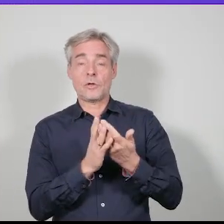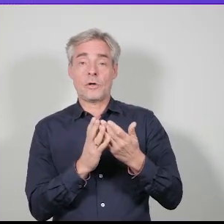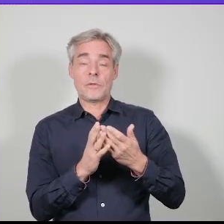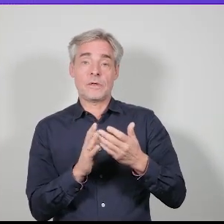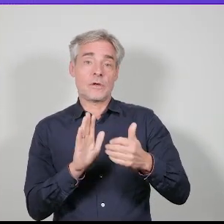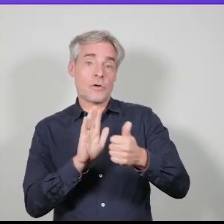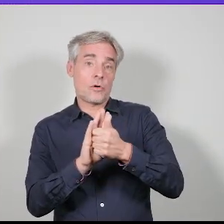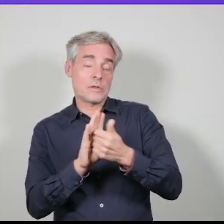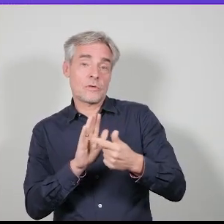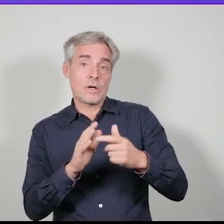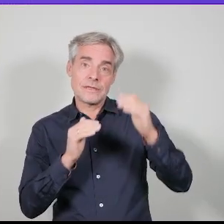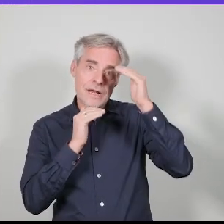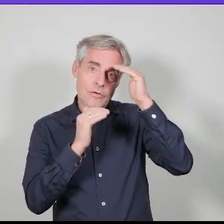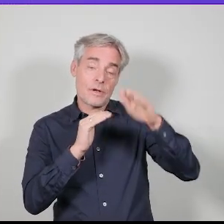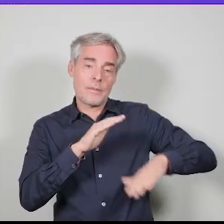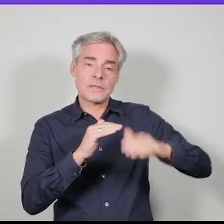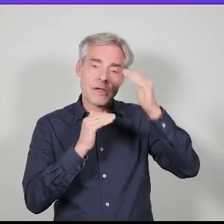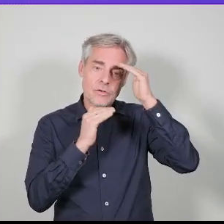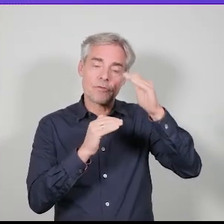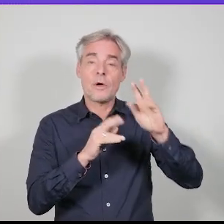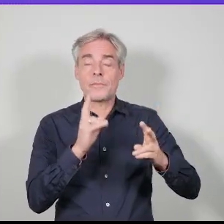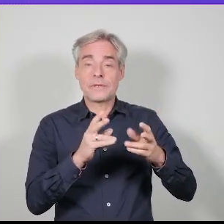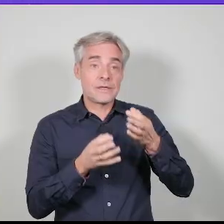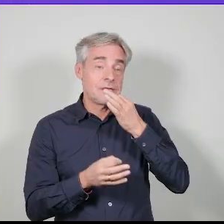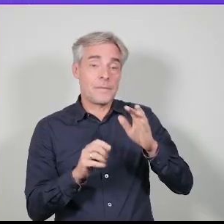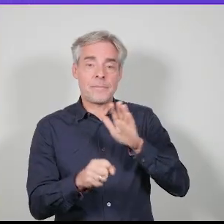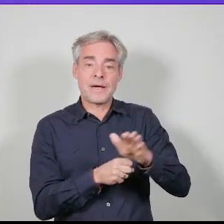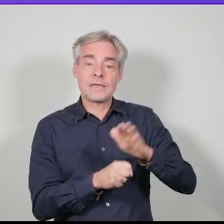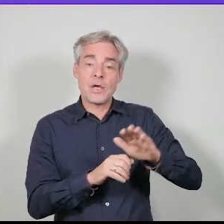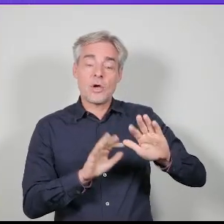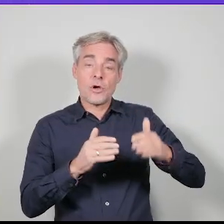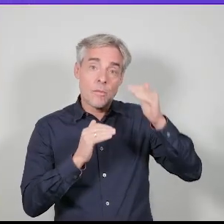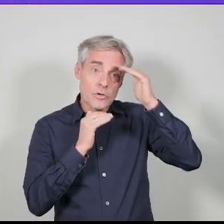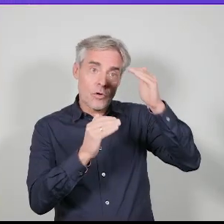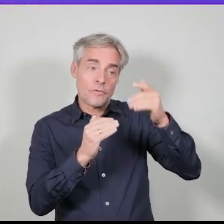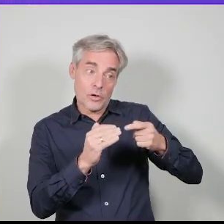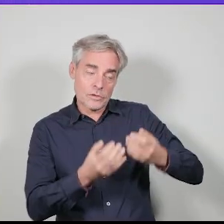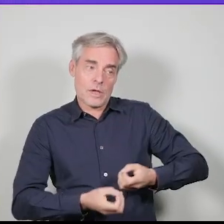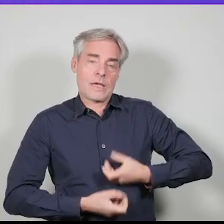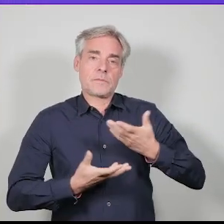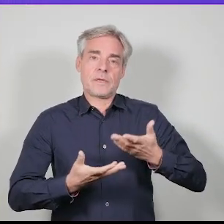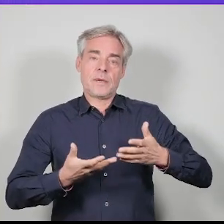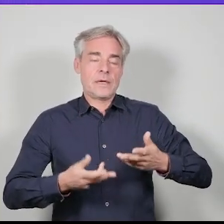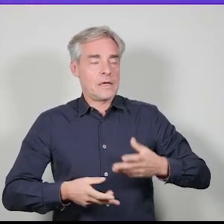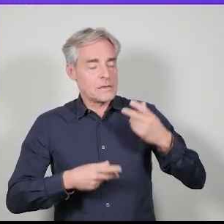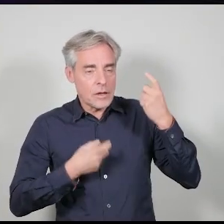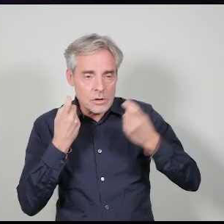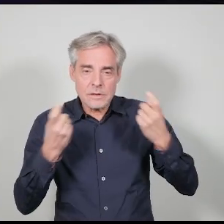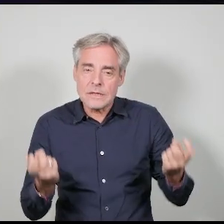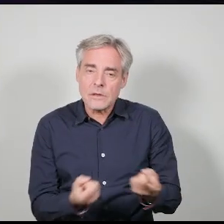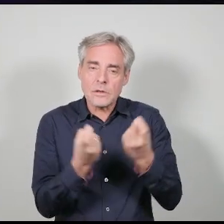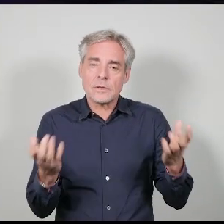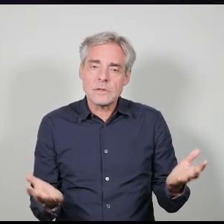la confiance. Et peut-être qu'on n'en parle pas assez, mais comment ça se vit et ça s'exprime et ça se travaille une confiance